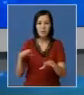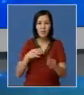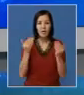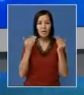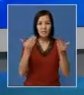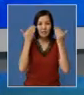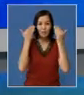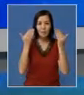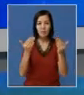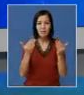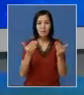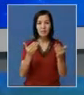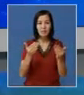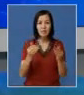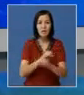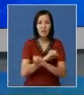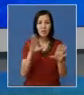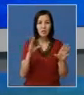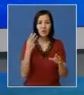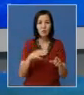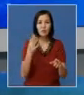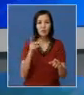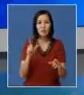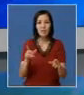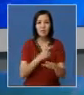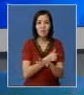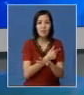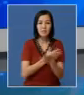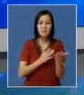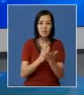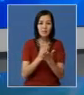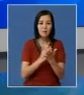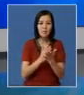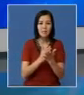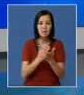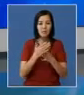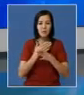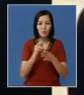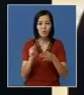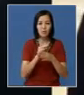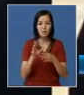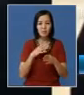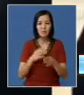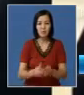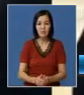Әзірге белгілісі жарылыс салдарынан 40 адам медицина қызметкерлерінің көмегіне жүгінген.